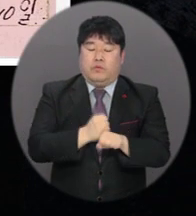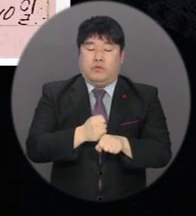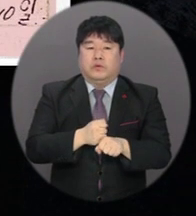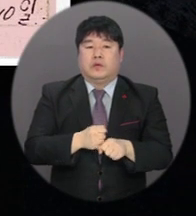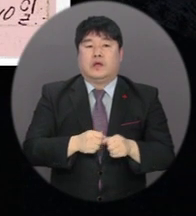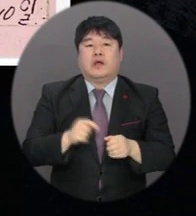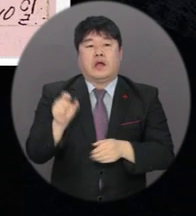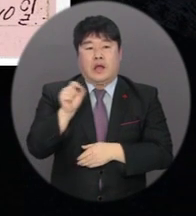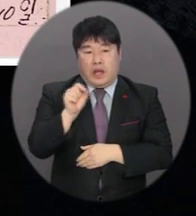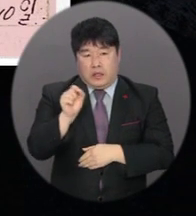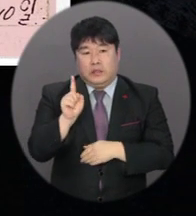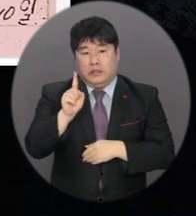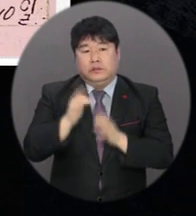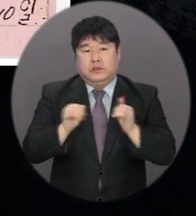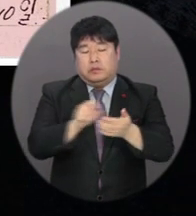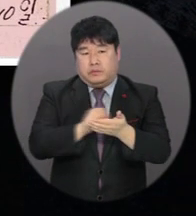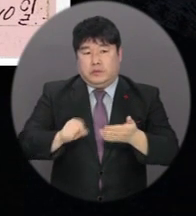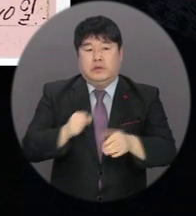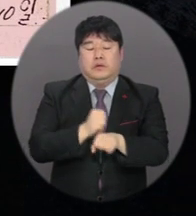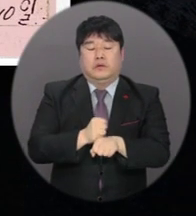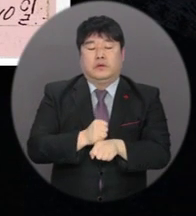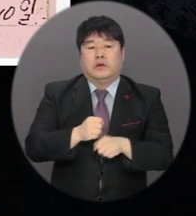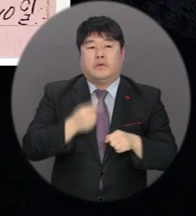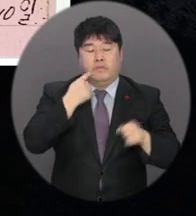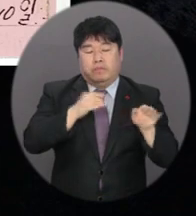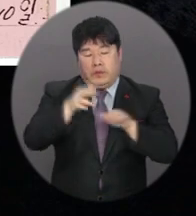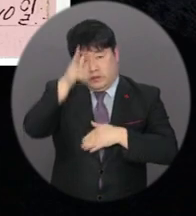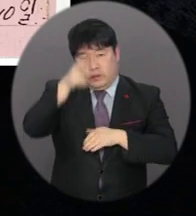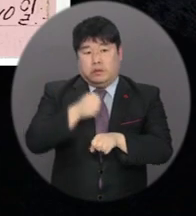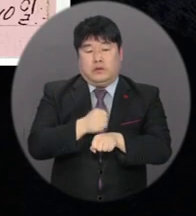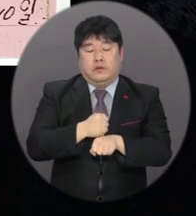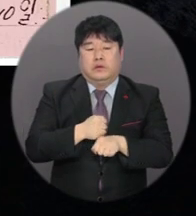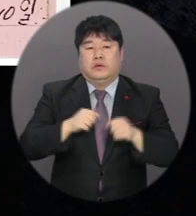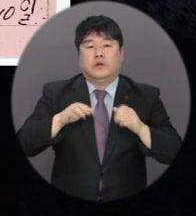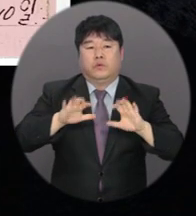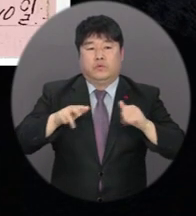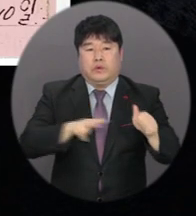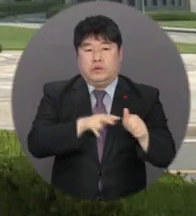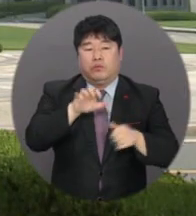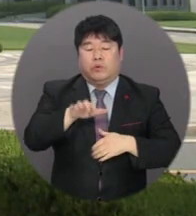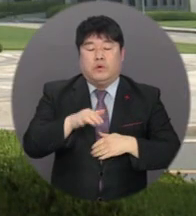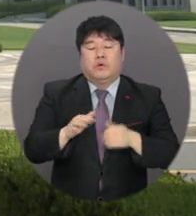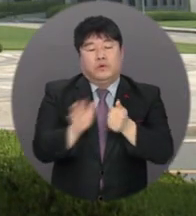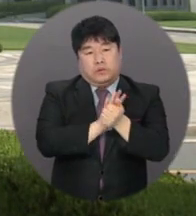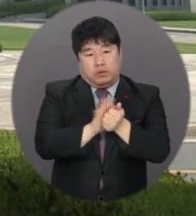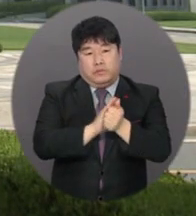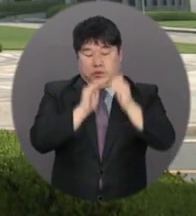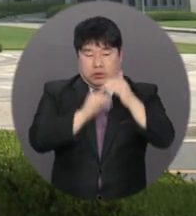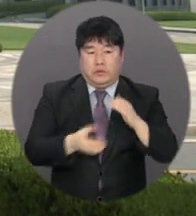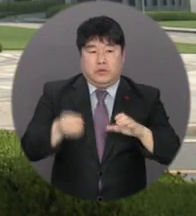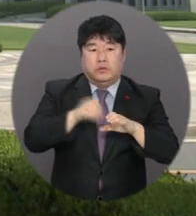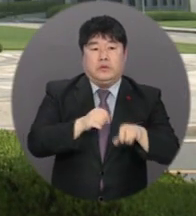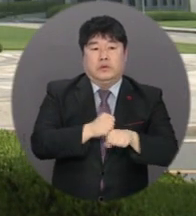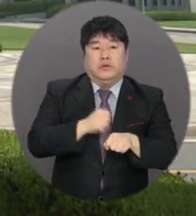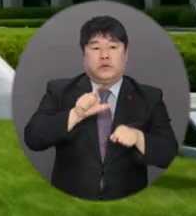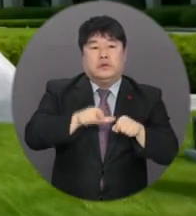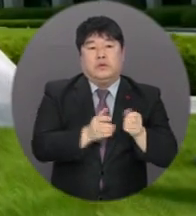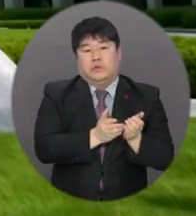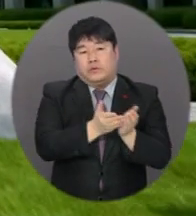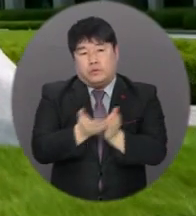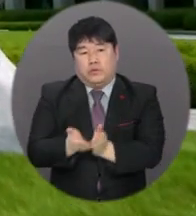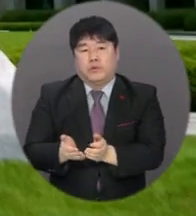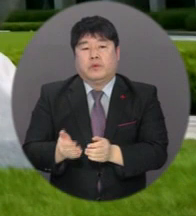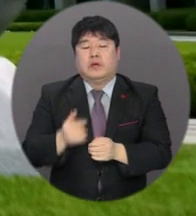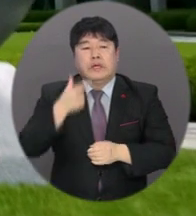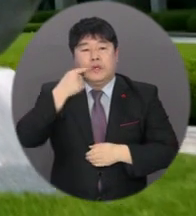명이 작성한 기록에는 해경과 더불어 국정원에 대한 접대 내용이 담겨 있습니다. 세월호가 일본에서 도입될 때부터